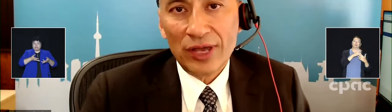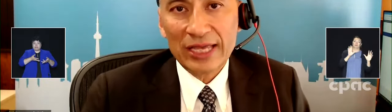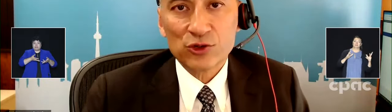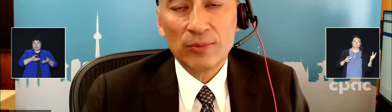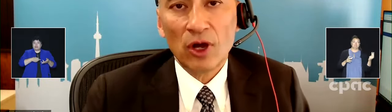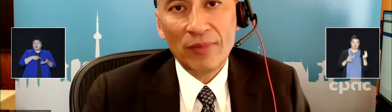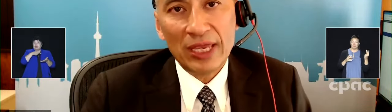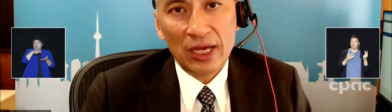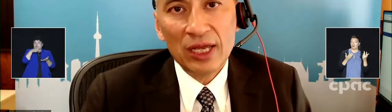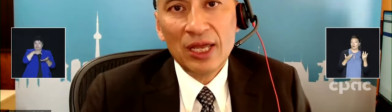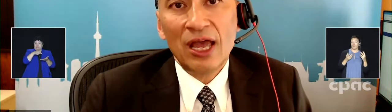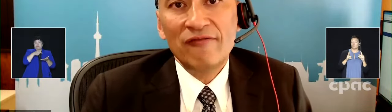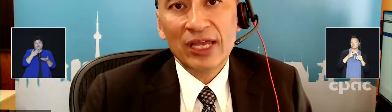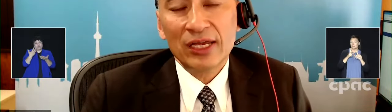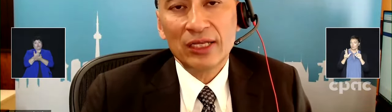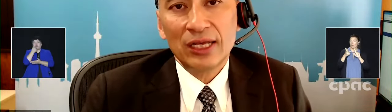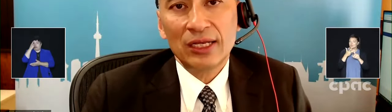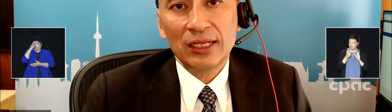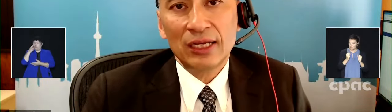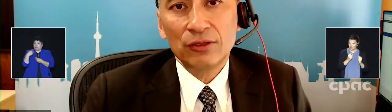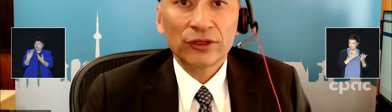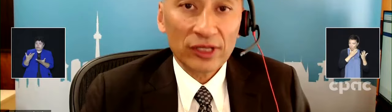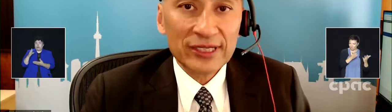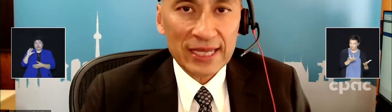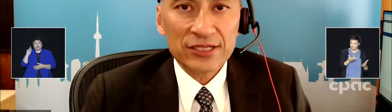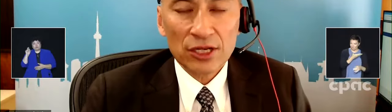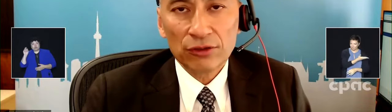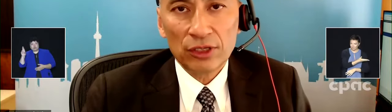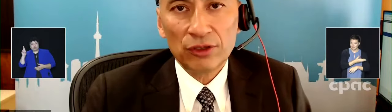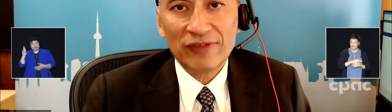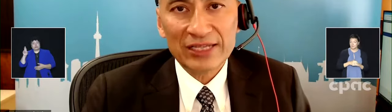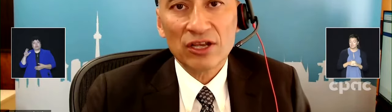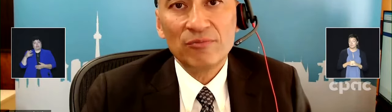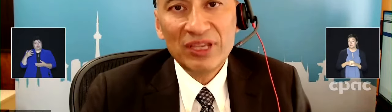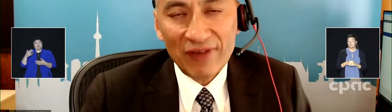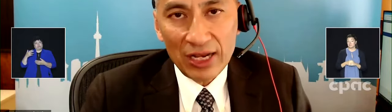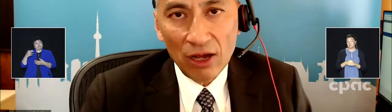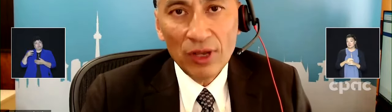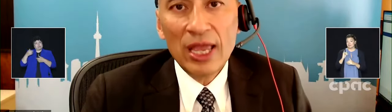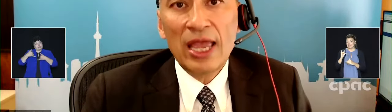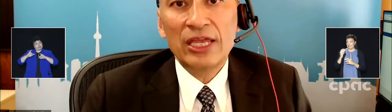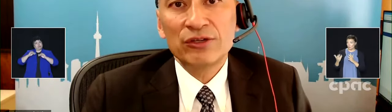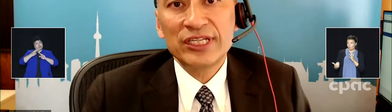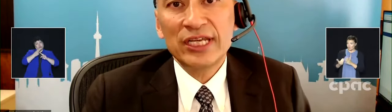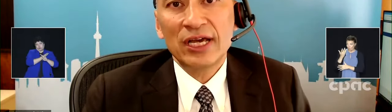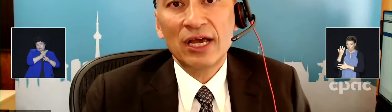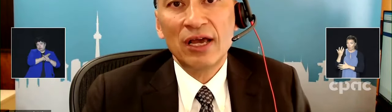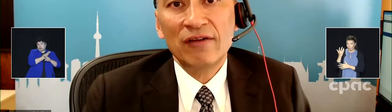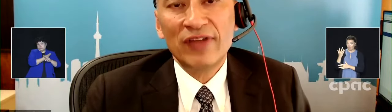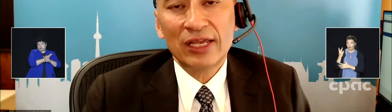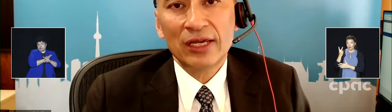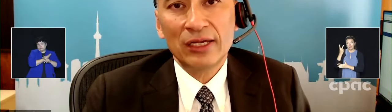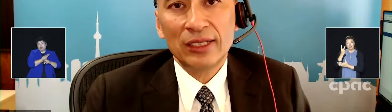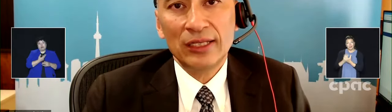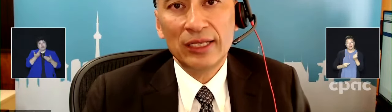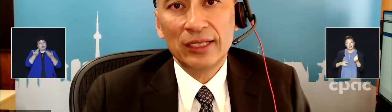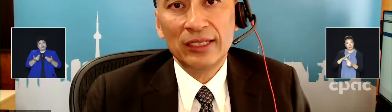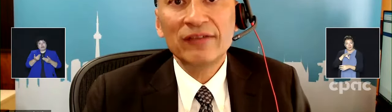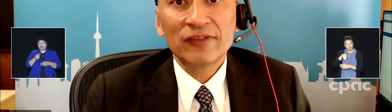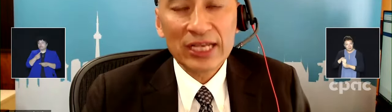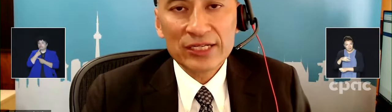ils ont actuellement mis, avec l'autorisation d'un vaccin bivalent et aussi avec